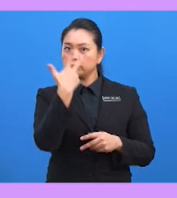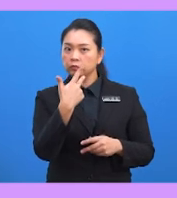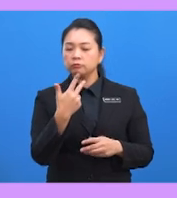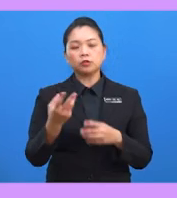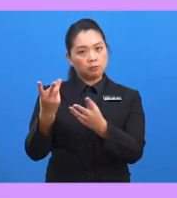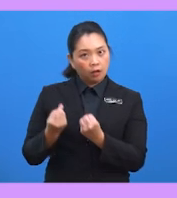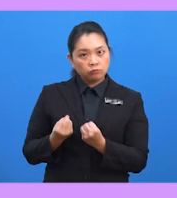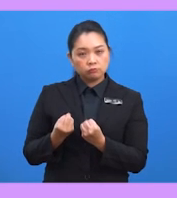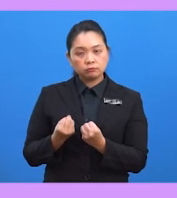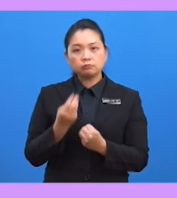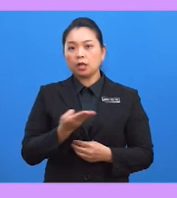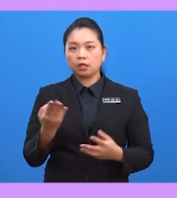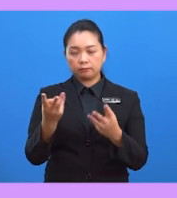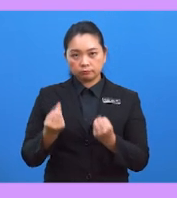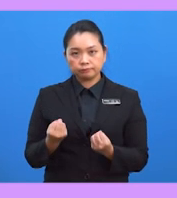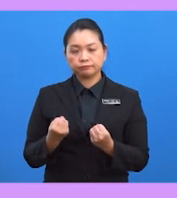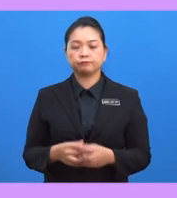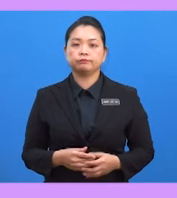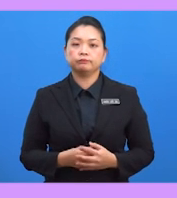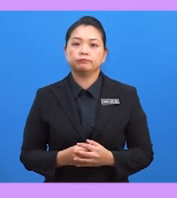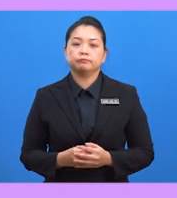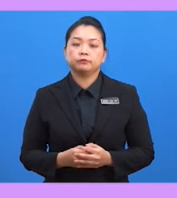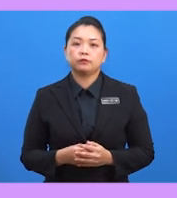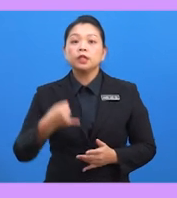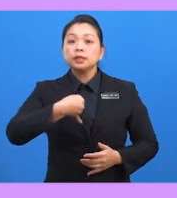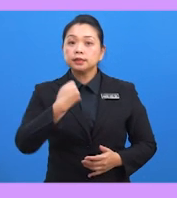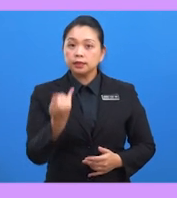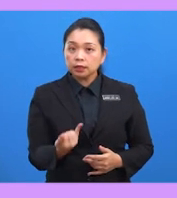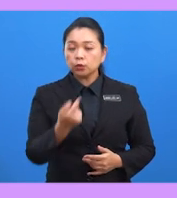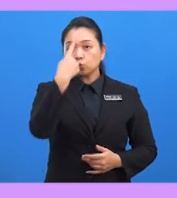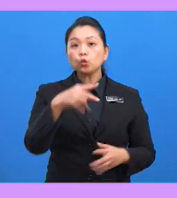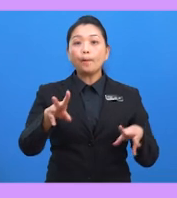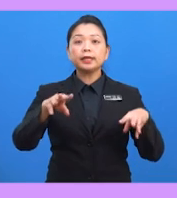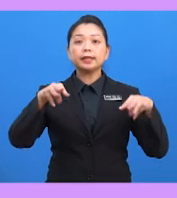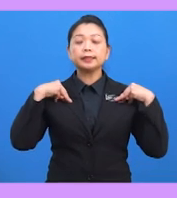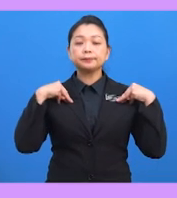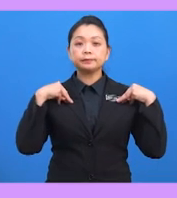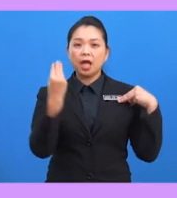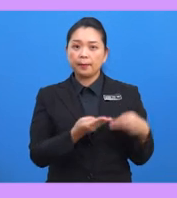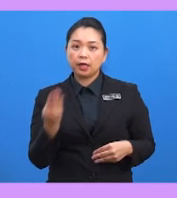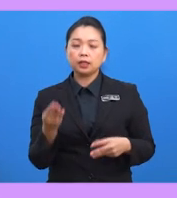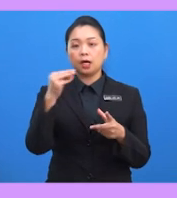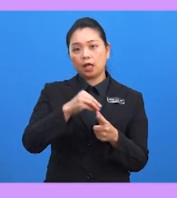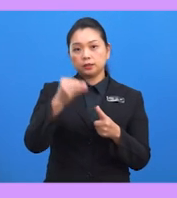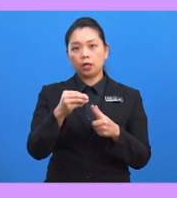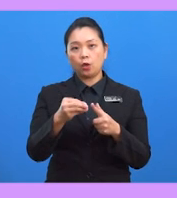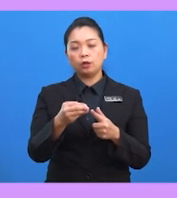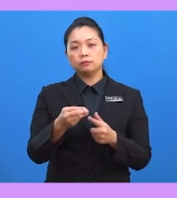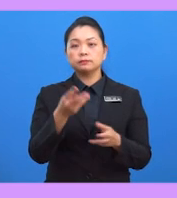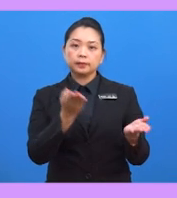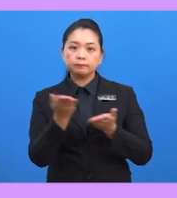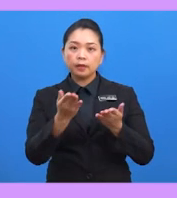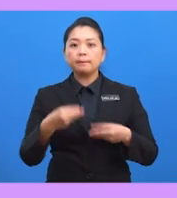kehendak. Barang kehendak merujuk kepada keinginan untuk memiliki barang dan perkhidmatan bagi